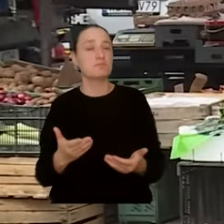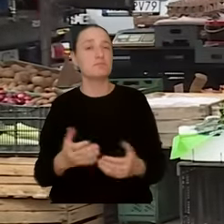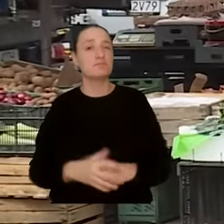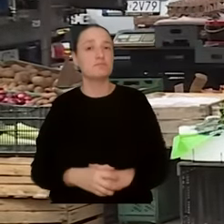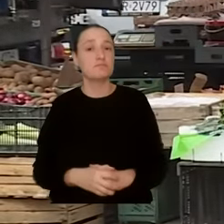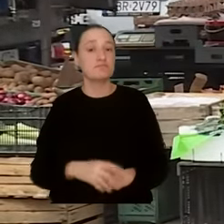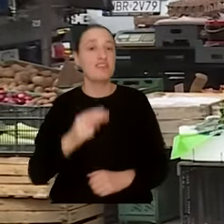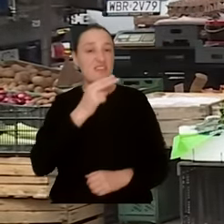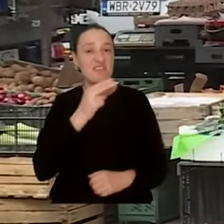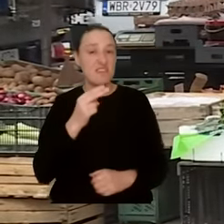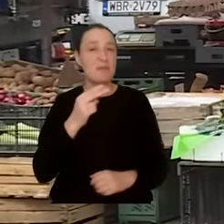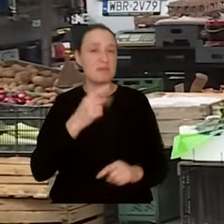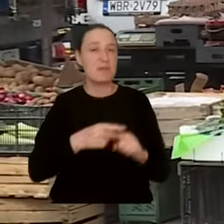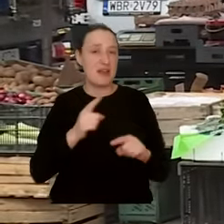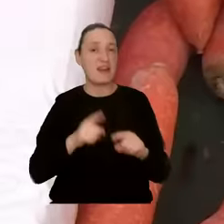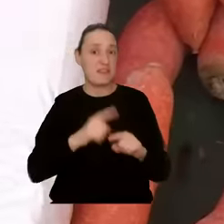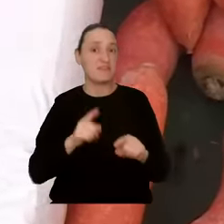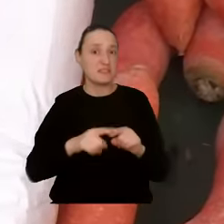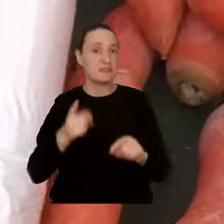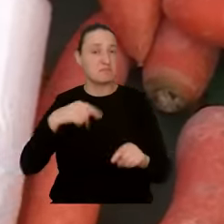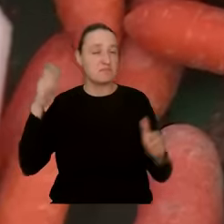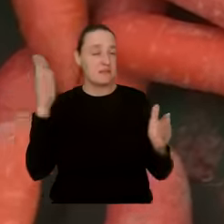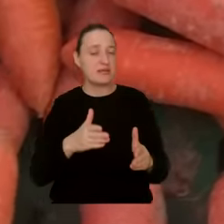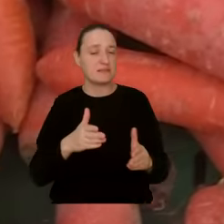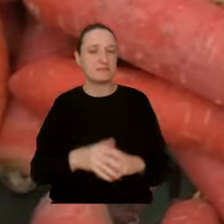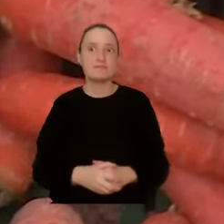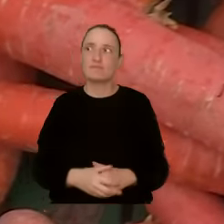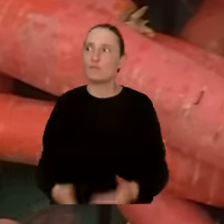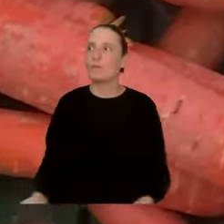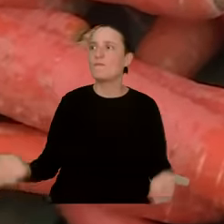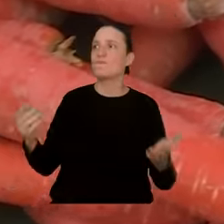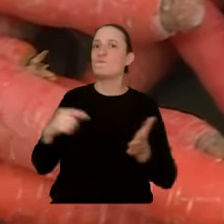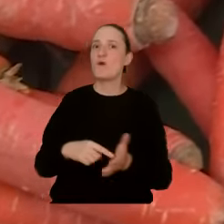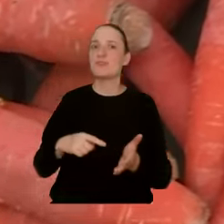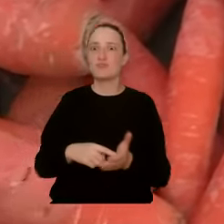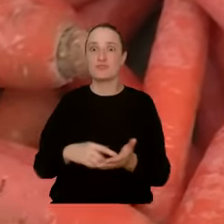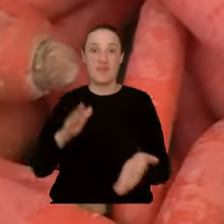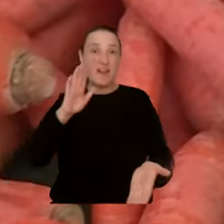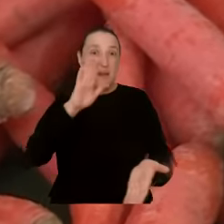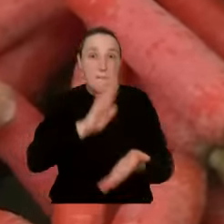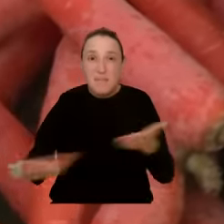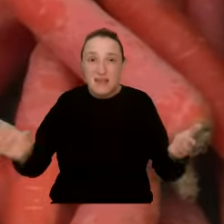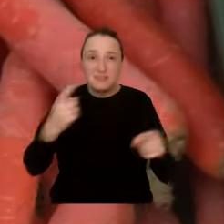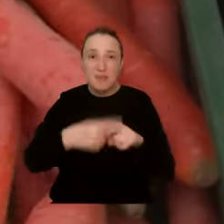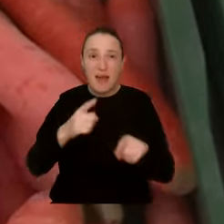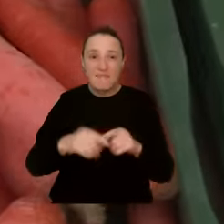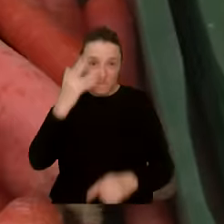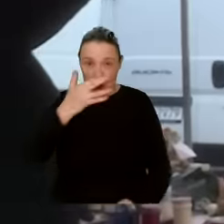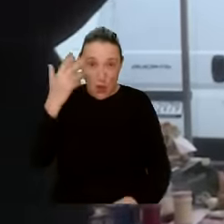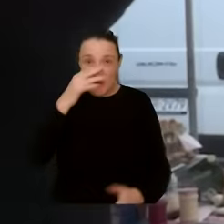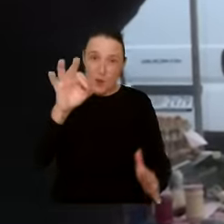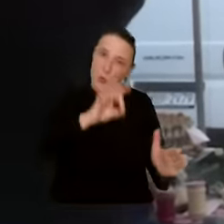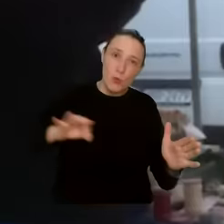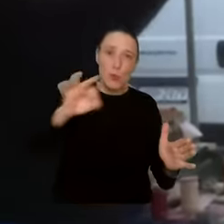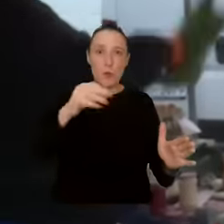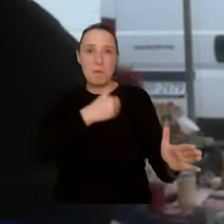w temat marchewki. Bo przecież trudno sobie bez niej polską kuchnię wyobrazić. Na co ta marcheweczka, co